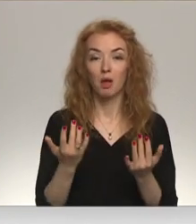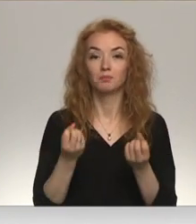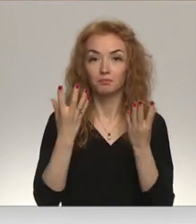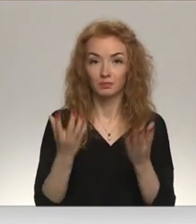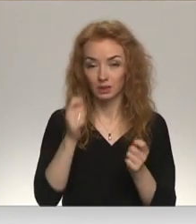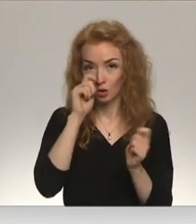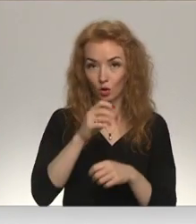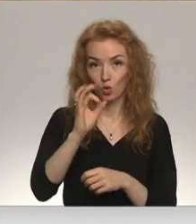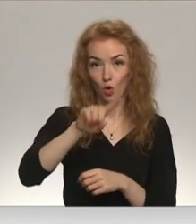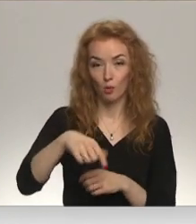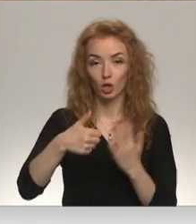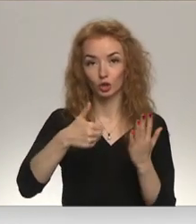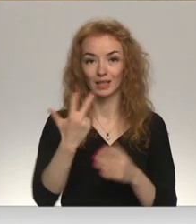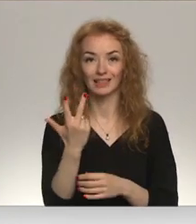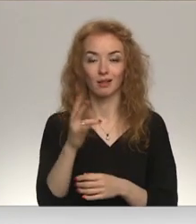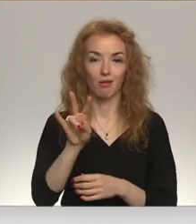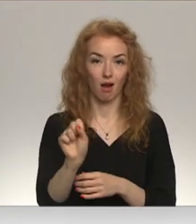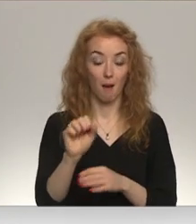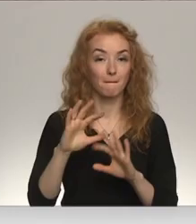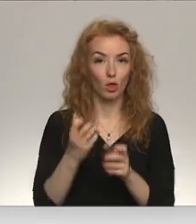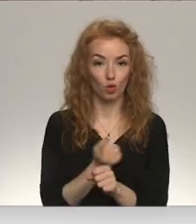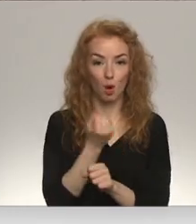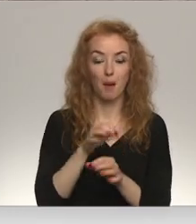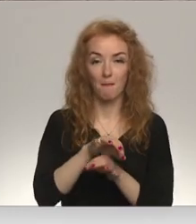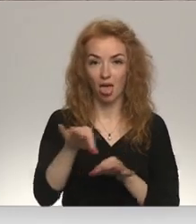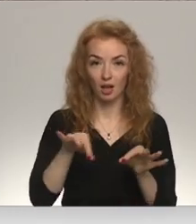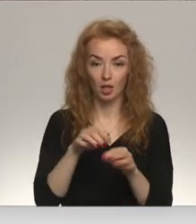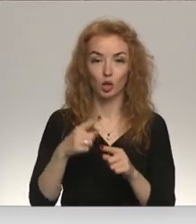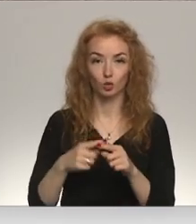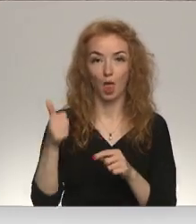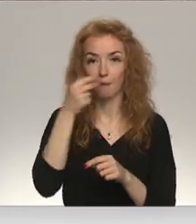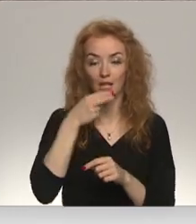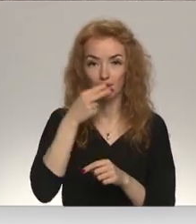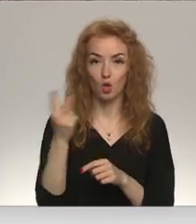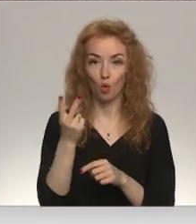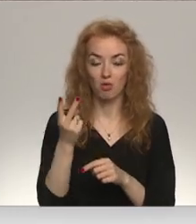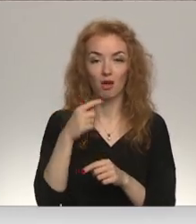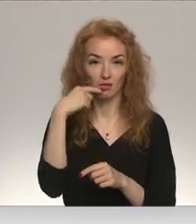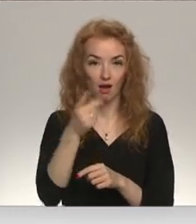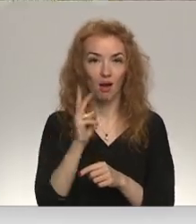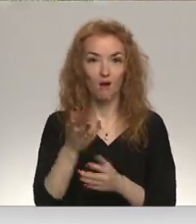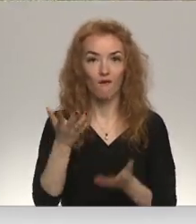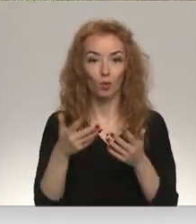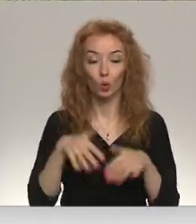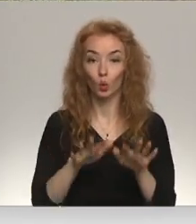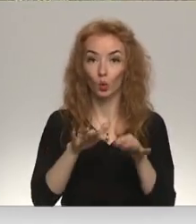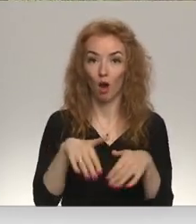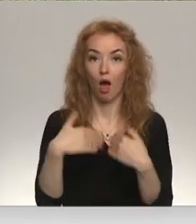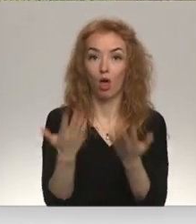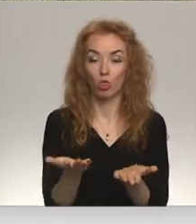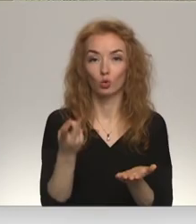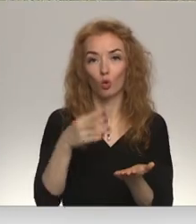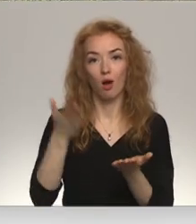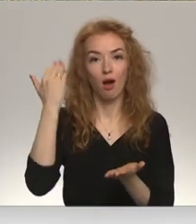zaudēti 0,63 hektāri, taču gan mērnieks, gan Kolkas raga apsaimniekotājs atzīst, ka varbūt jūra atgūst to, ko